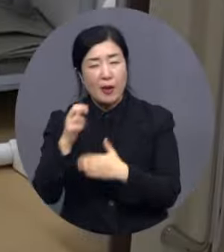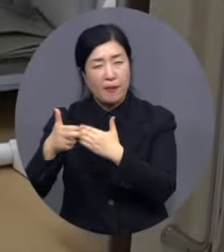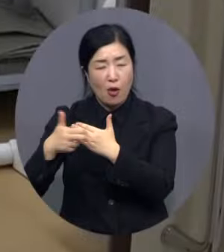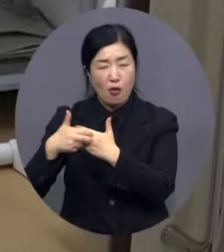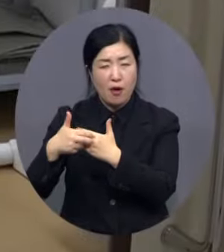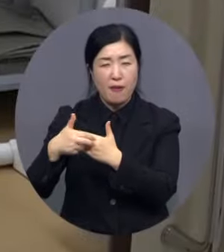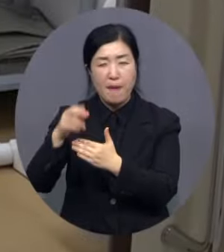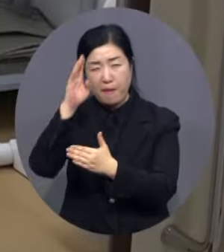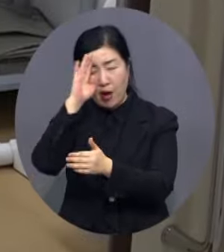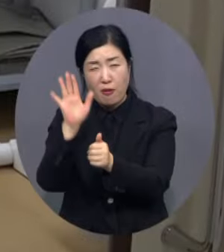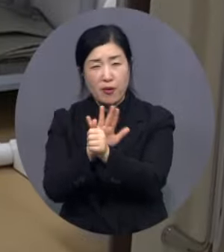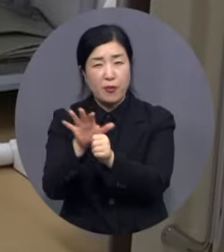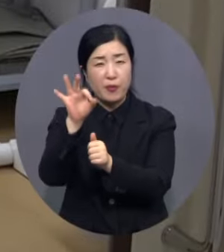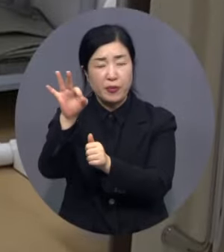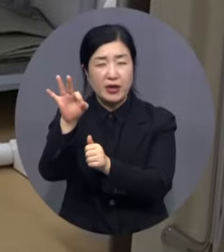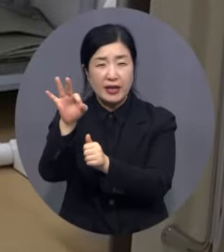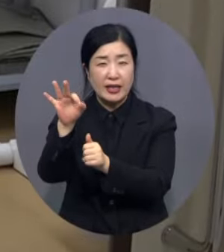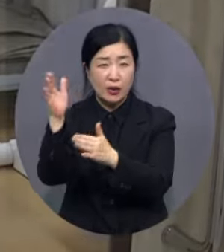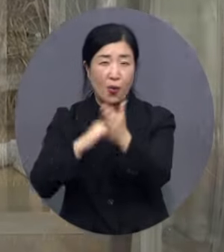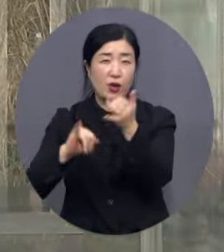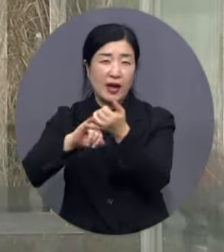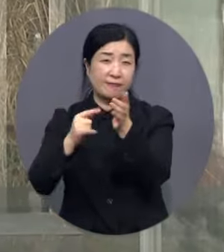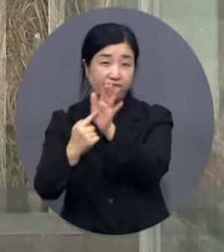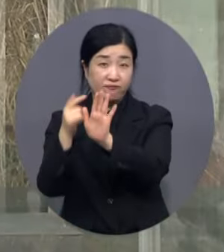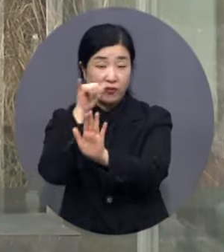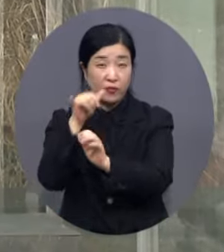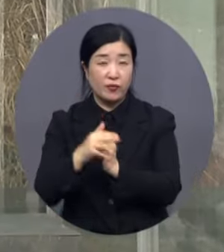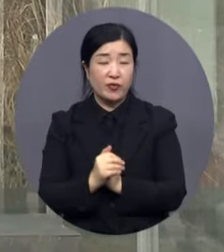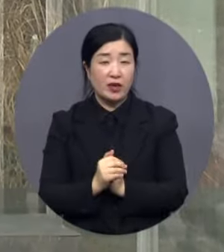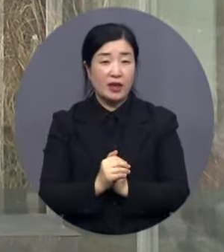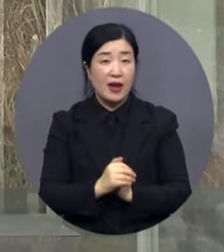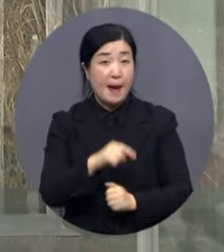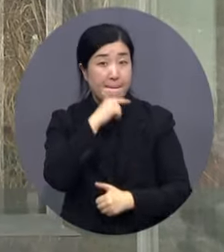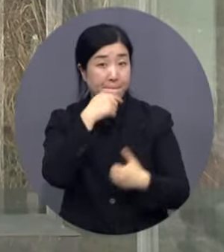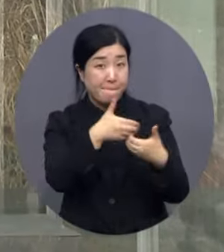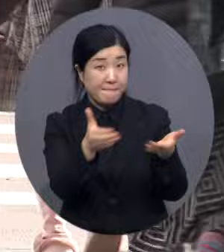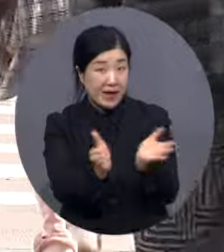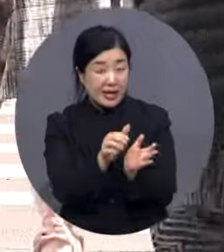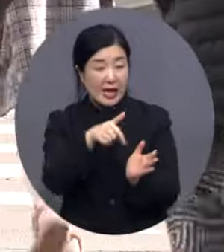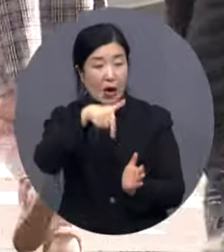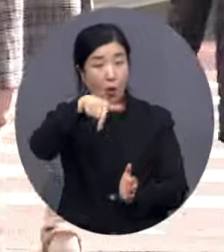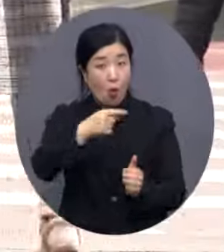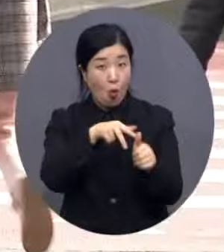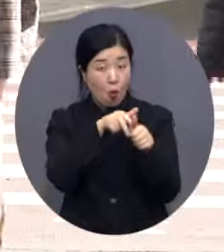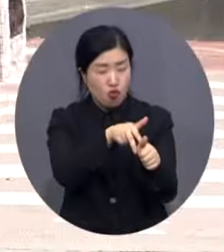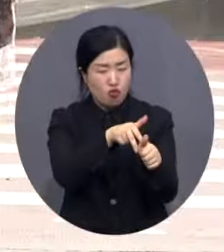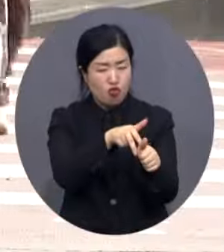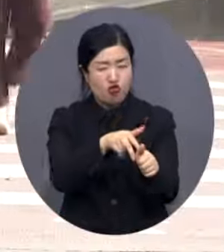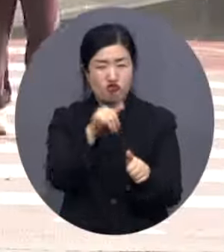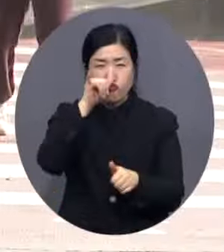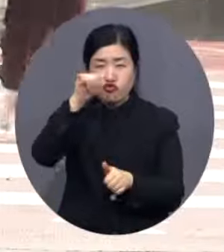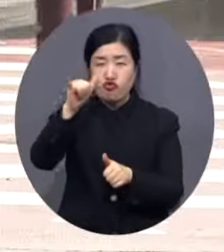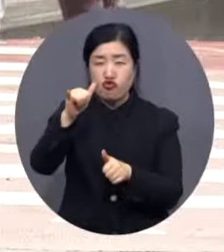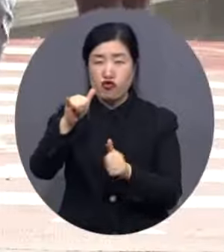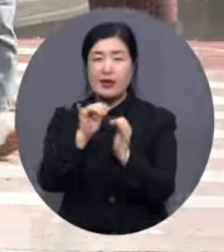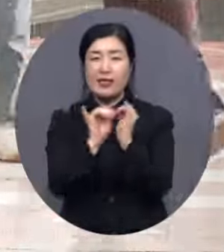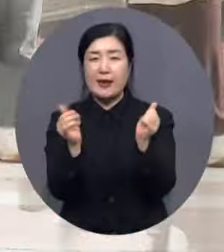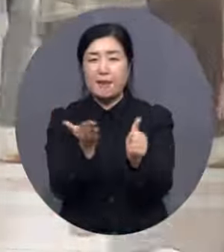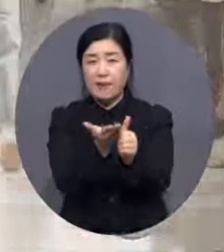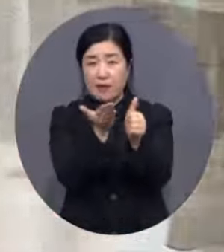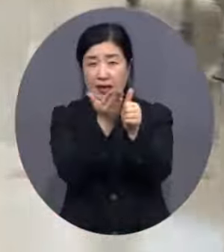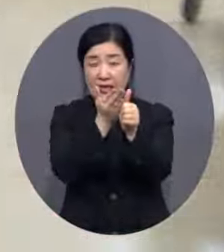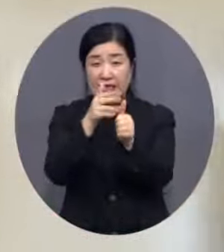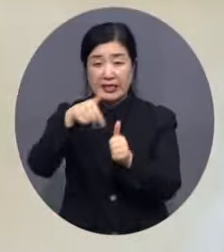간병비 건강보험 적용을 공략했습니다 국민의 힘 고기철 후보는 우수한 인재를 잡기 위한 장학금 제도